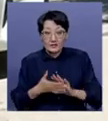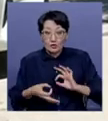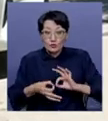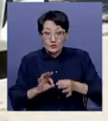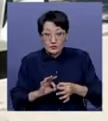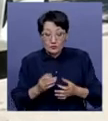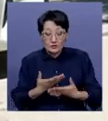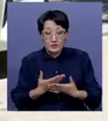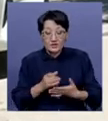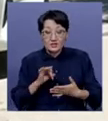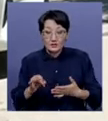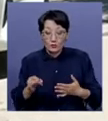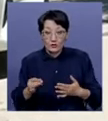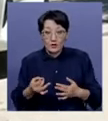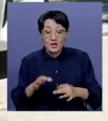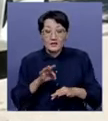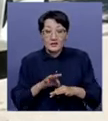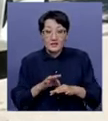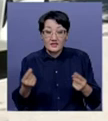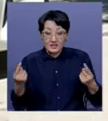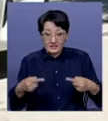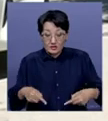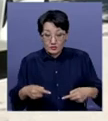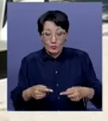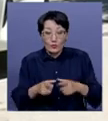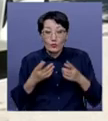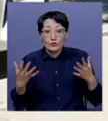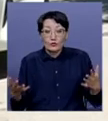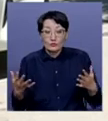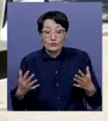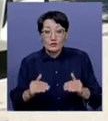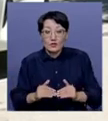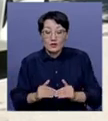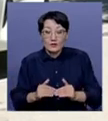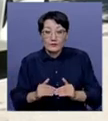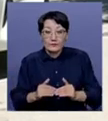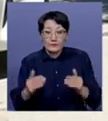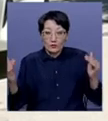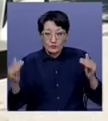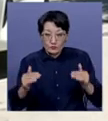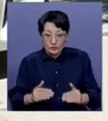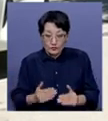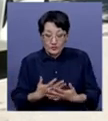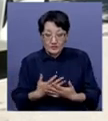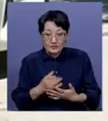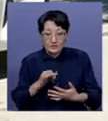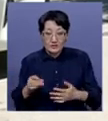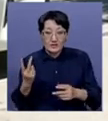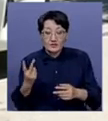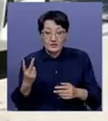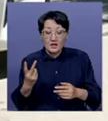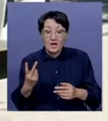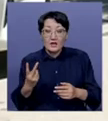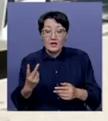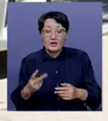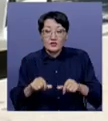жатқандығын көрсетеді және де осы корона кризистің бір үлкен бір шарықтау шыңына жетіп жатқандығын көрсетеді. Және де екінші толқын қазір